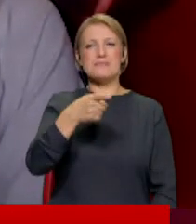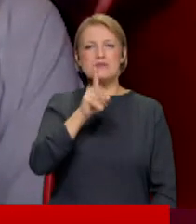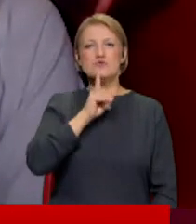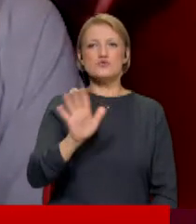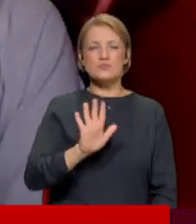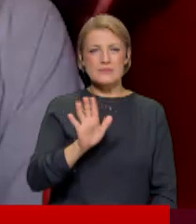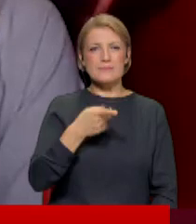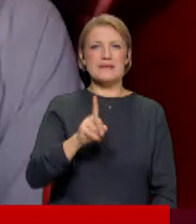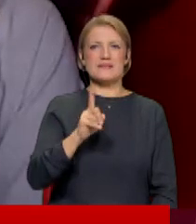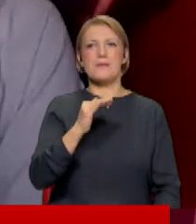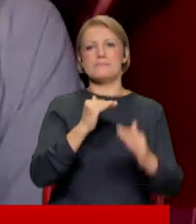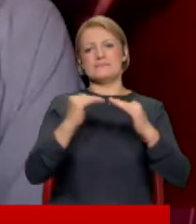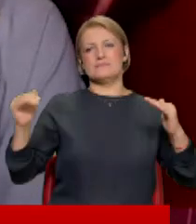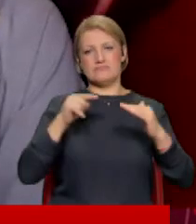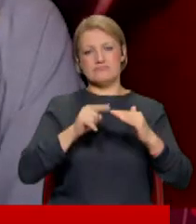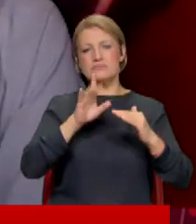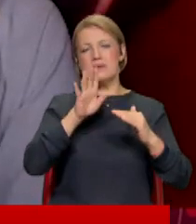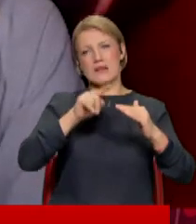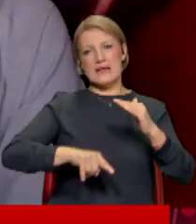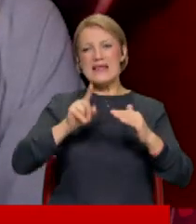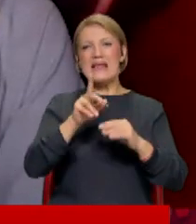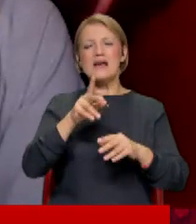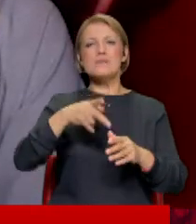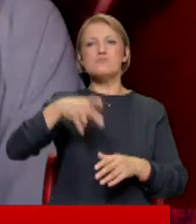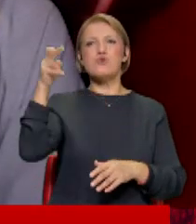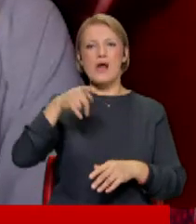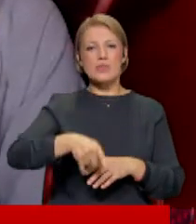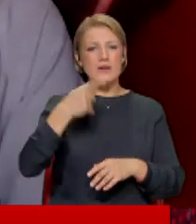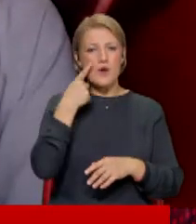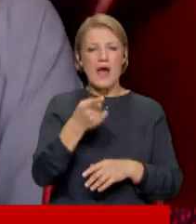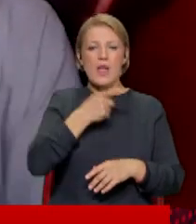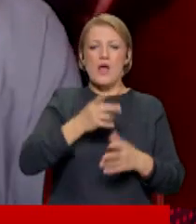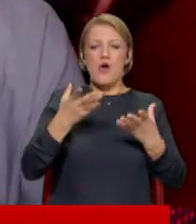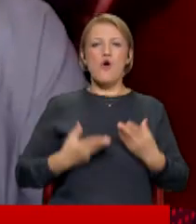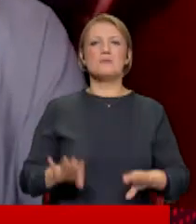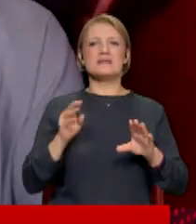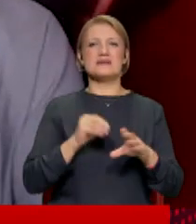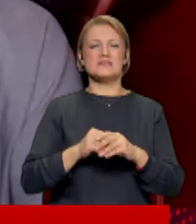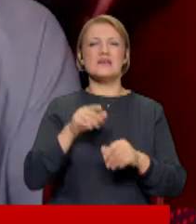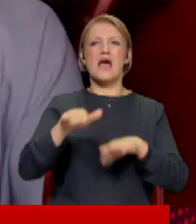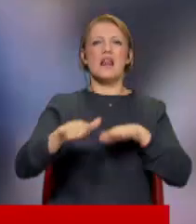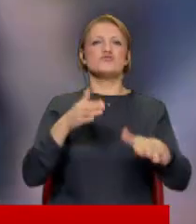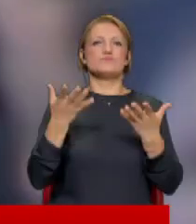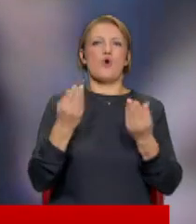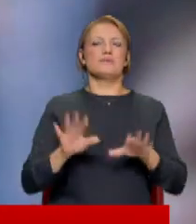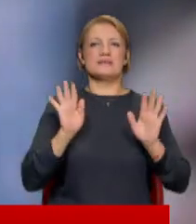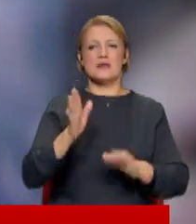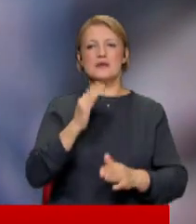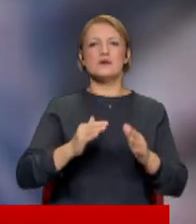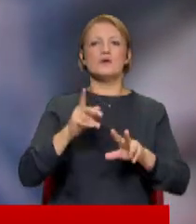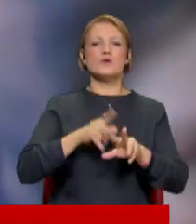8100.150.000 barajları getirilmişti bu puan diliminde öğrenci olmadığı için aday olmadığı için yerleştirme yapılamadı